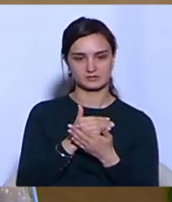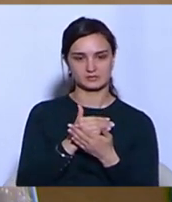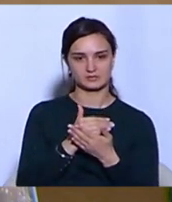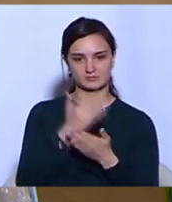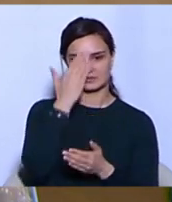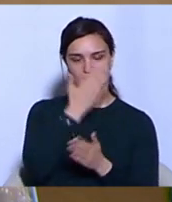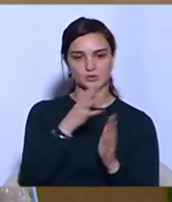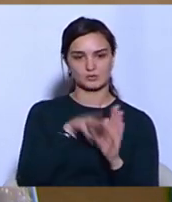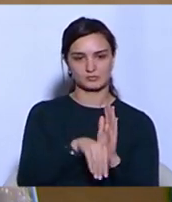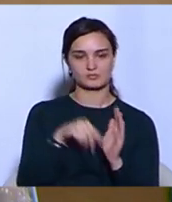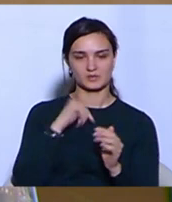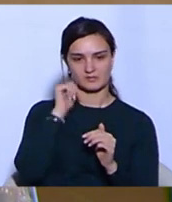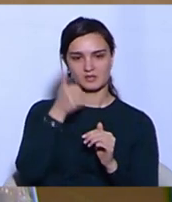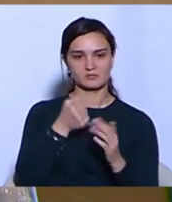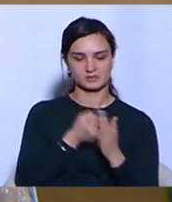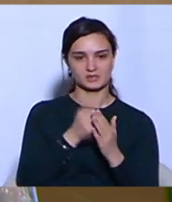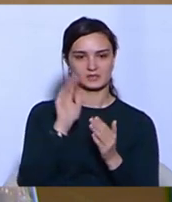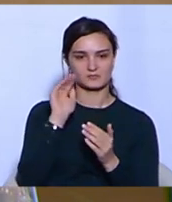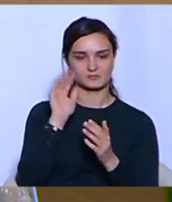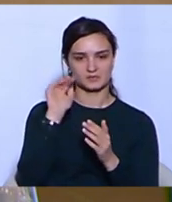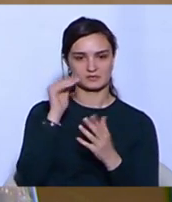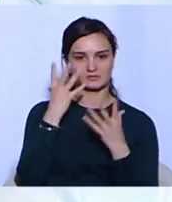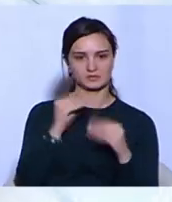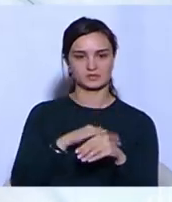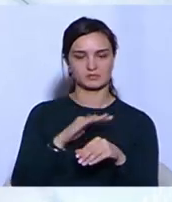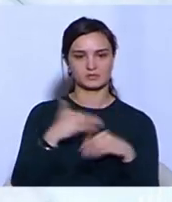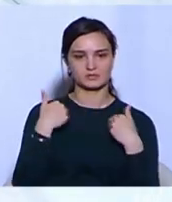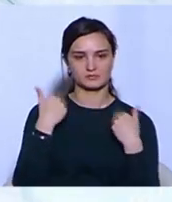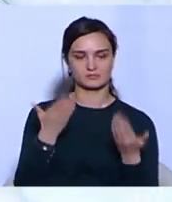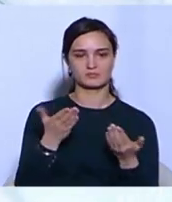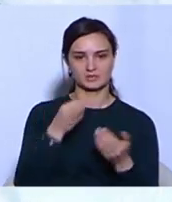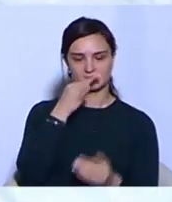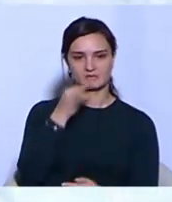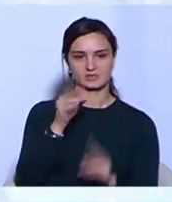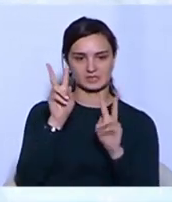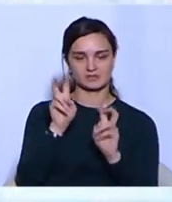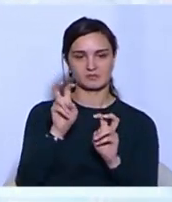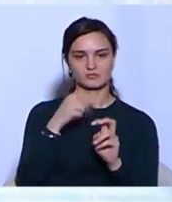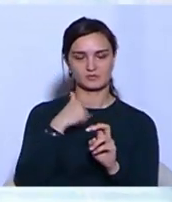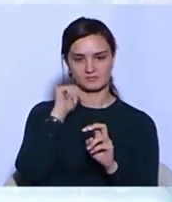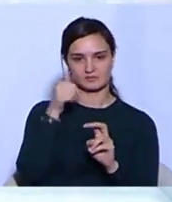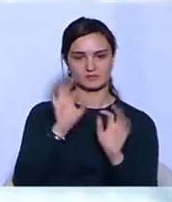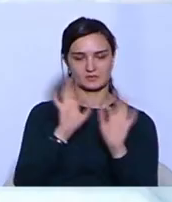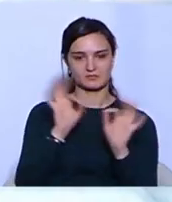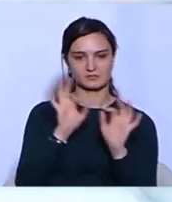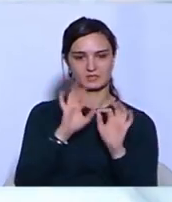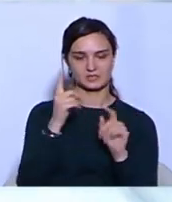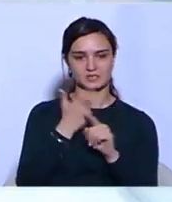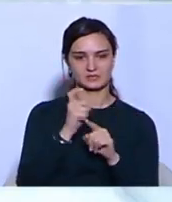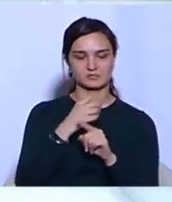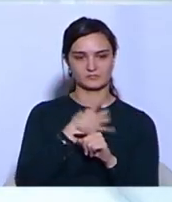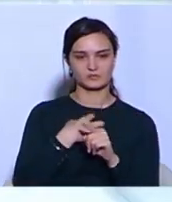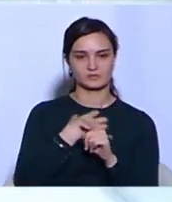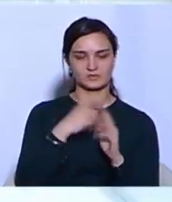გამოვლინდება საზოგადოებაში. მე ხოლმე გემშვიდობებით ნახვამდის ხერხზობას გისურვებთ, თუმცა შეგახსენებთ თემას, ჩვენ ხალ ვისაუბრებთ ერთ ძალიან